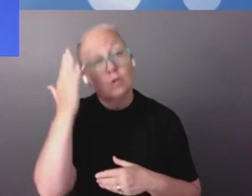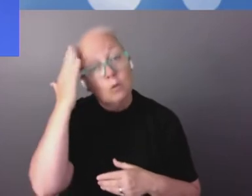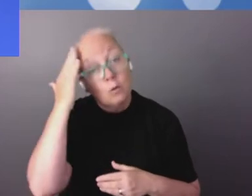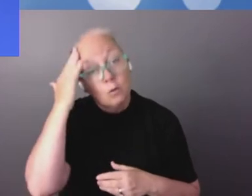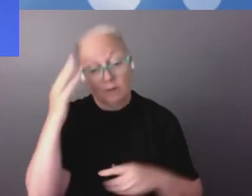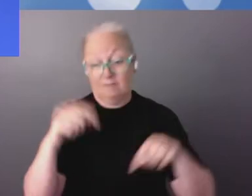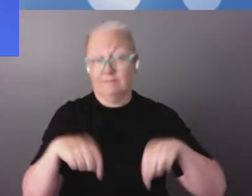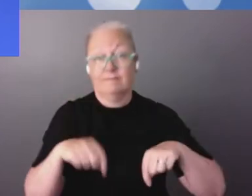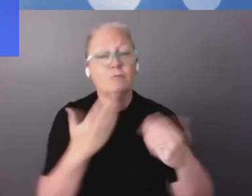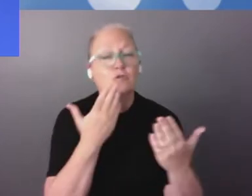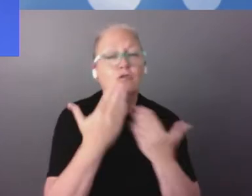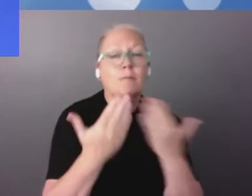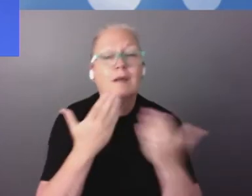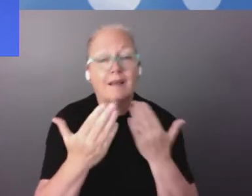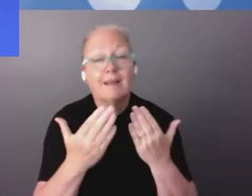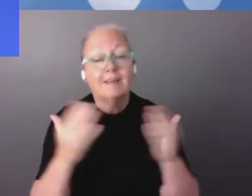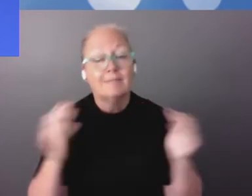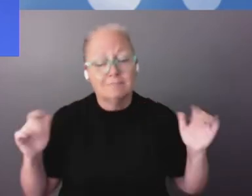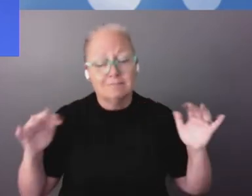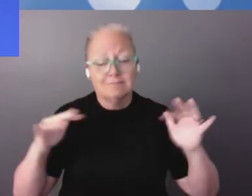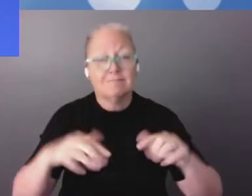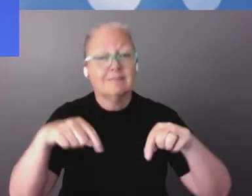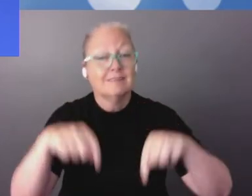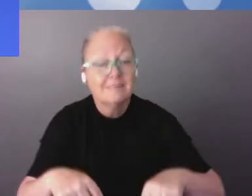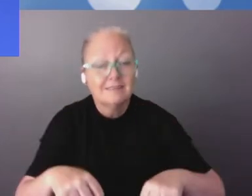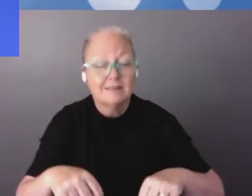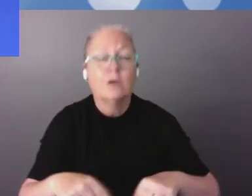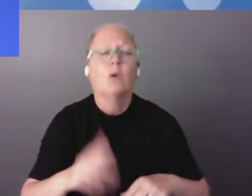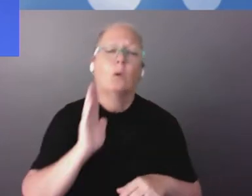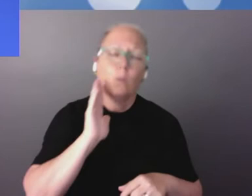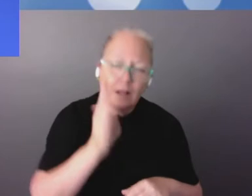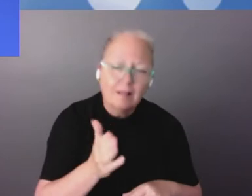كاتوفيتسا اليوم سوف يساهم مساهمته في